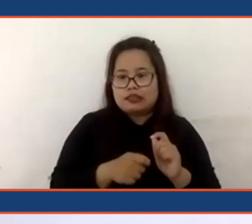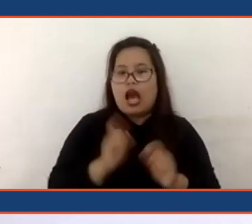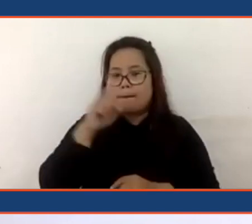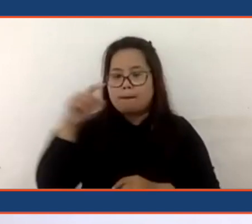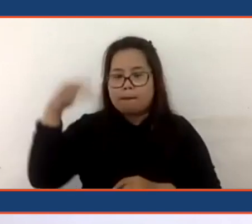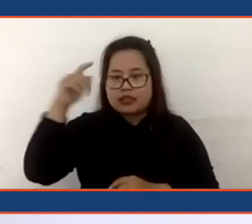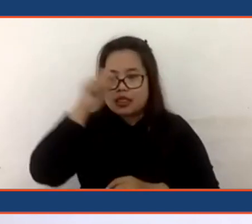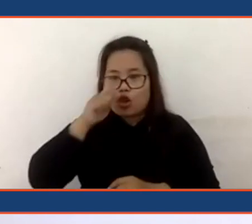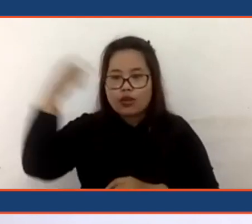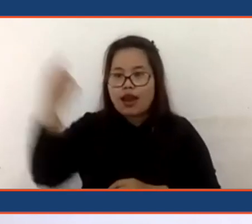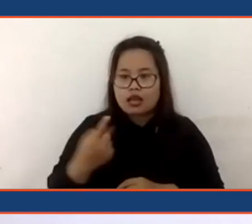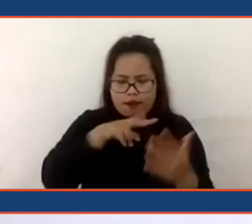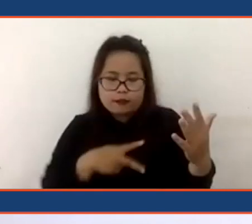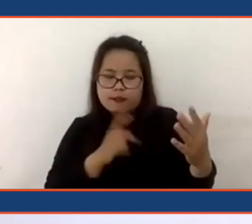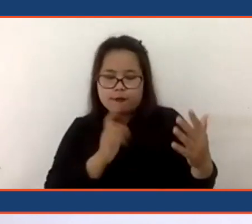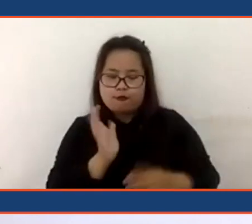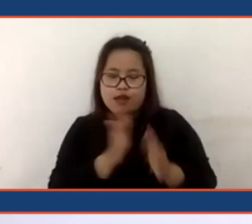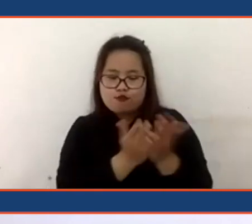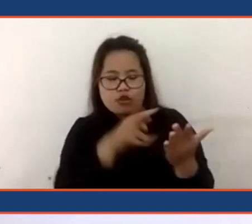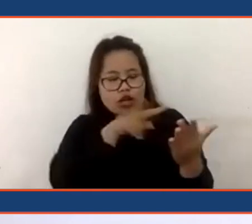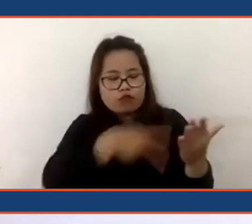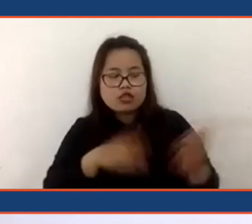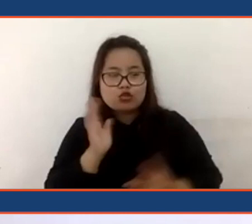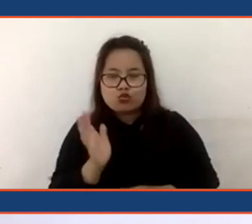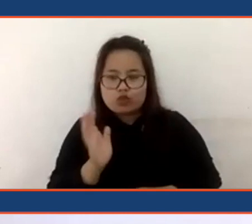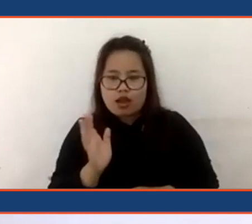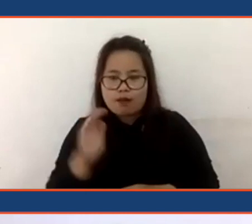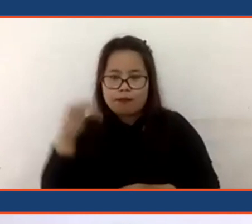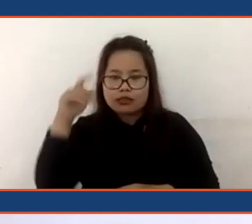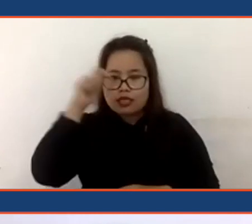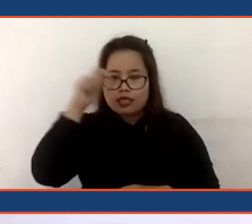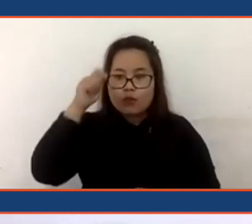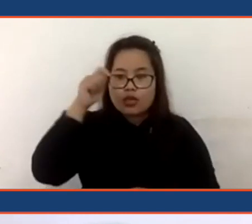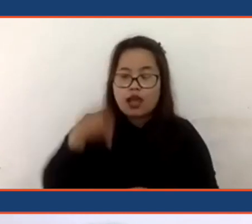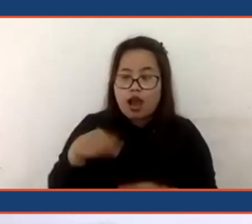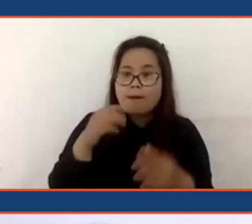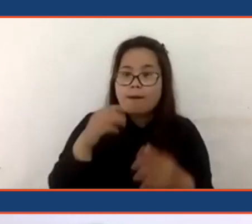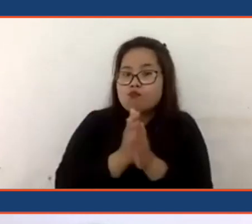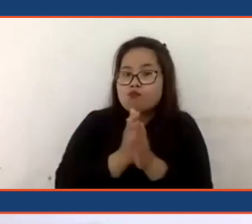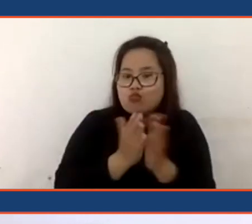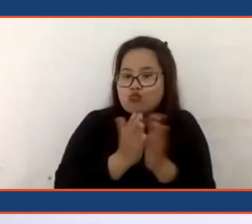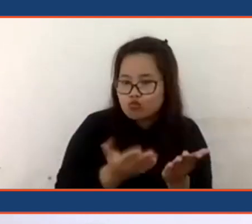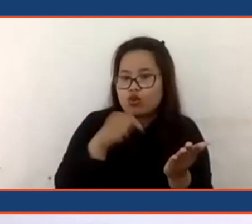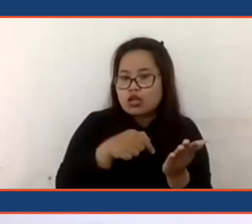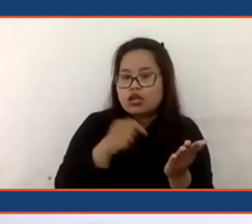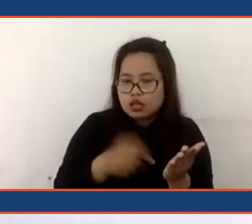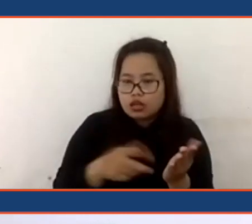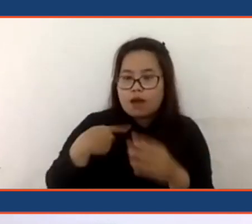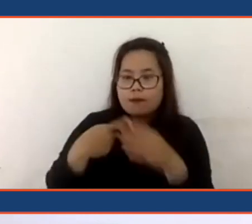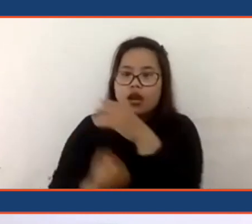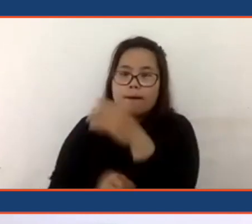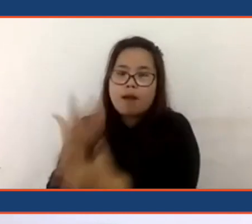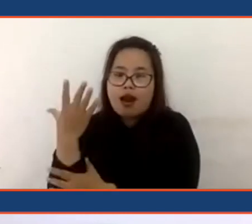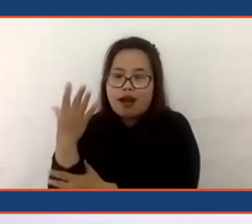Tomy jadi buku yang kami kembangkan itu selain